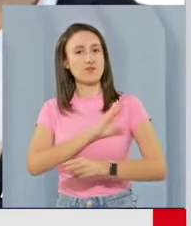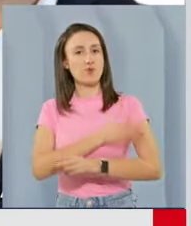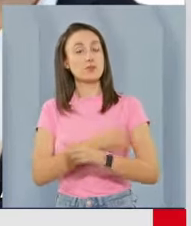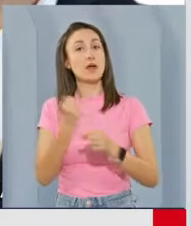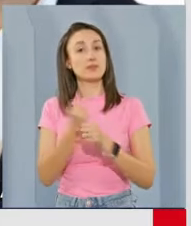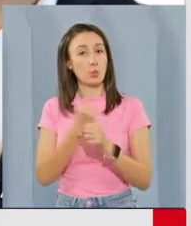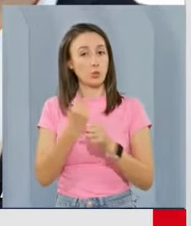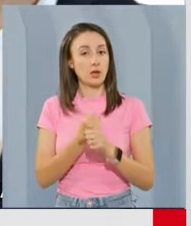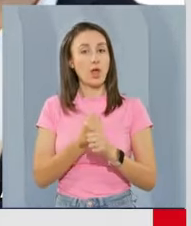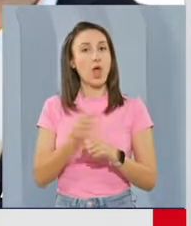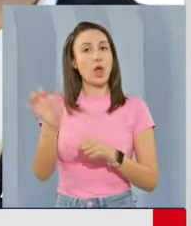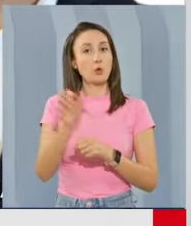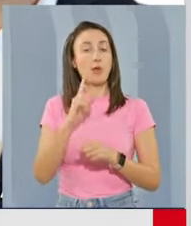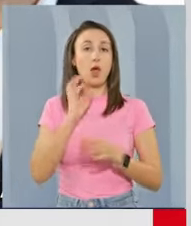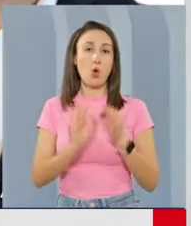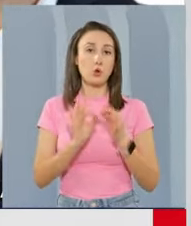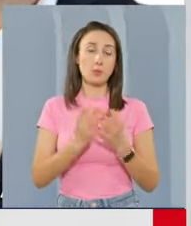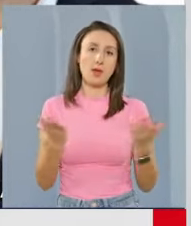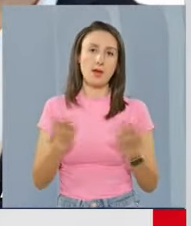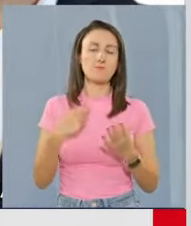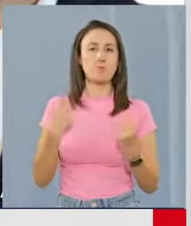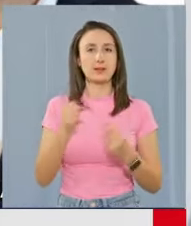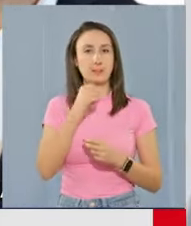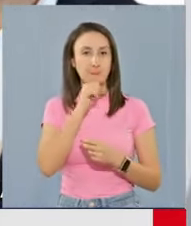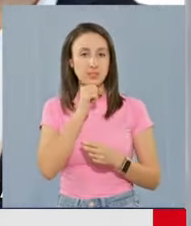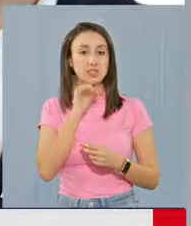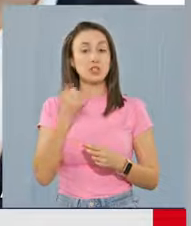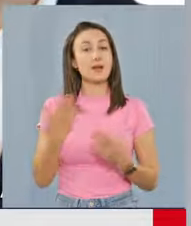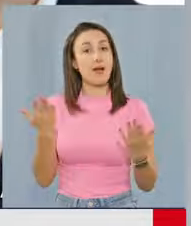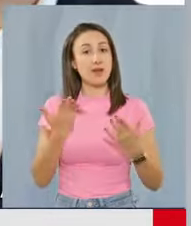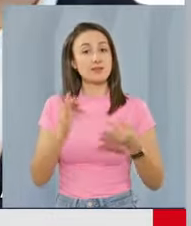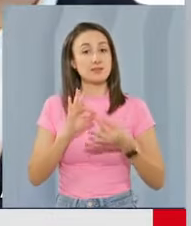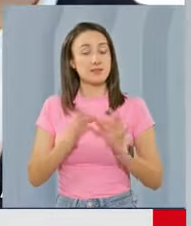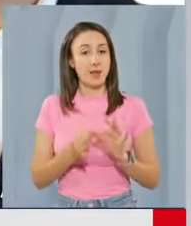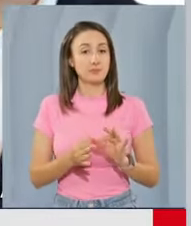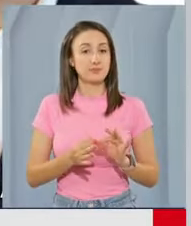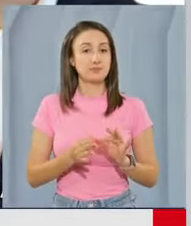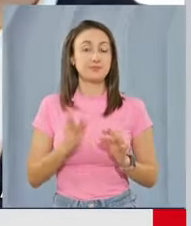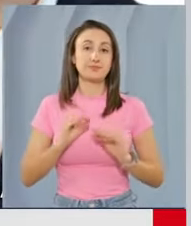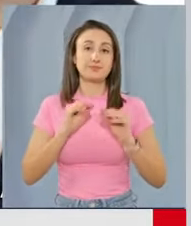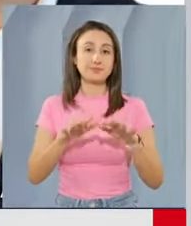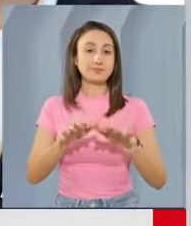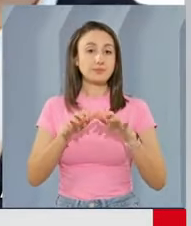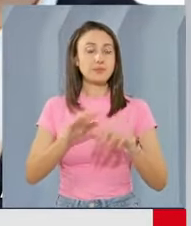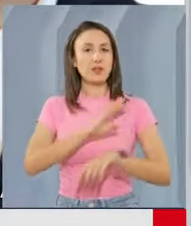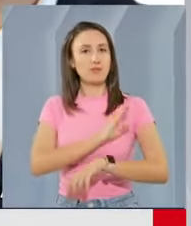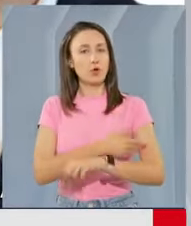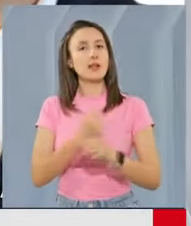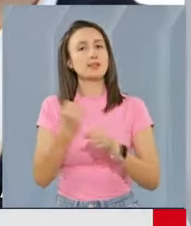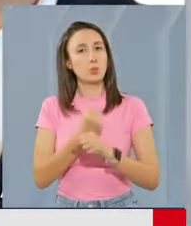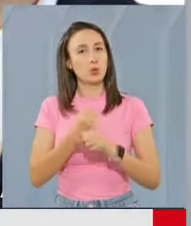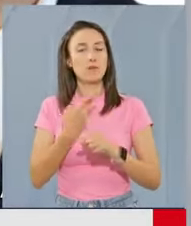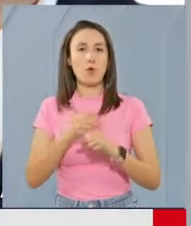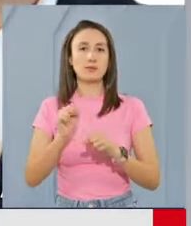European într o economie Europeană Care este extrem de îmbătrânită și care tinde să să să se ducă spre o criză a Forței de Muncă extrem de